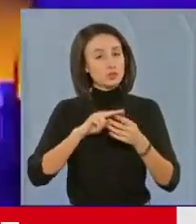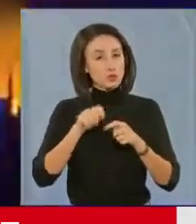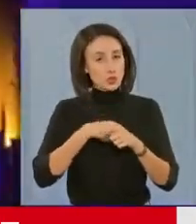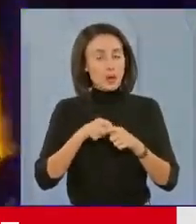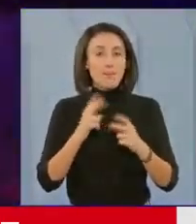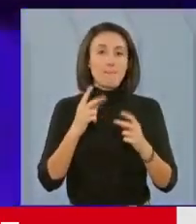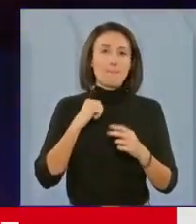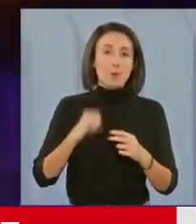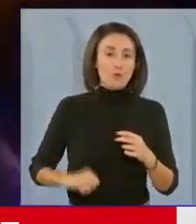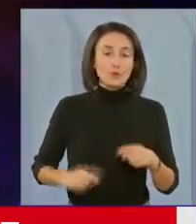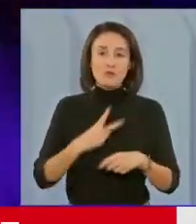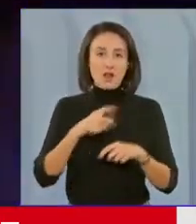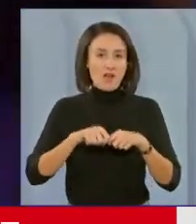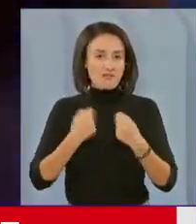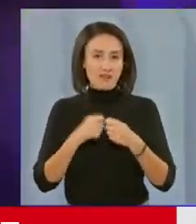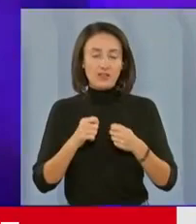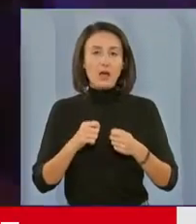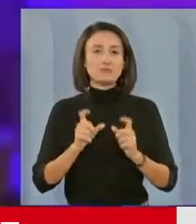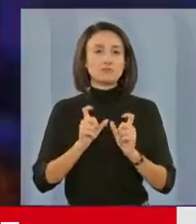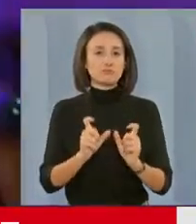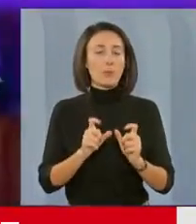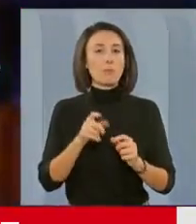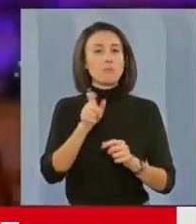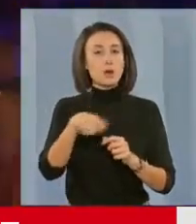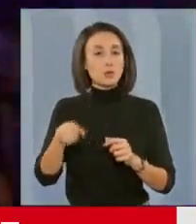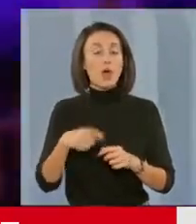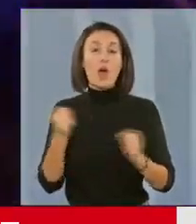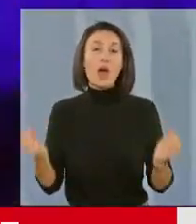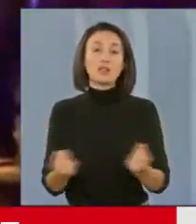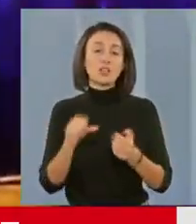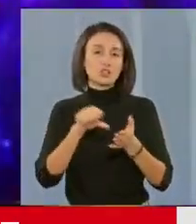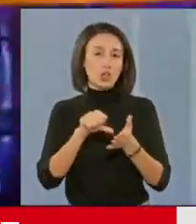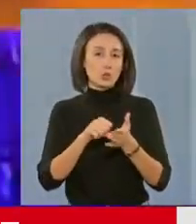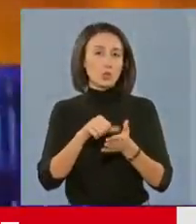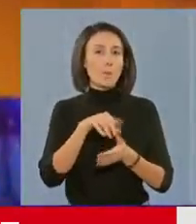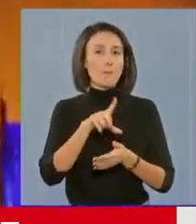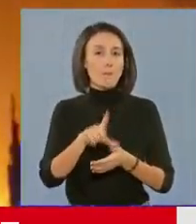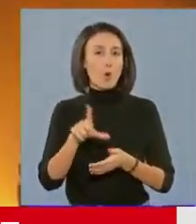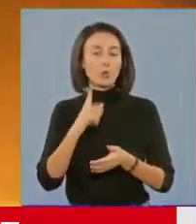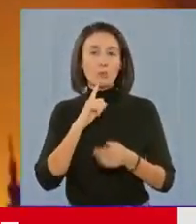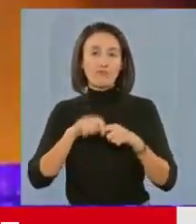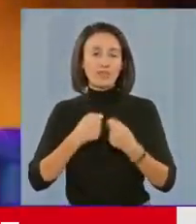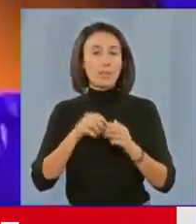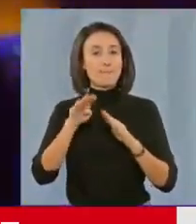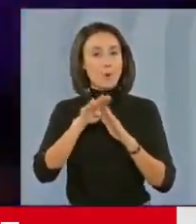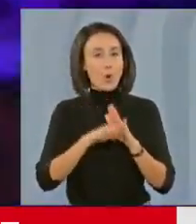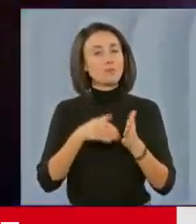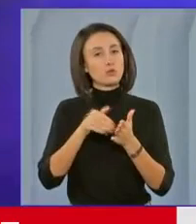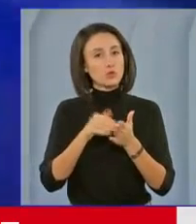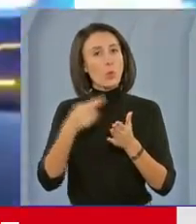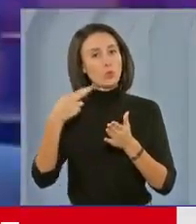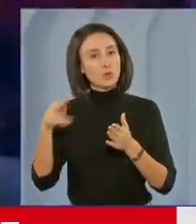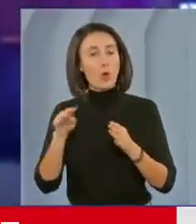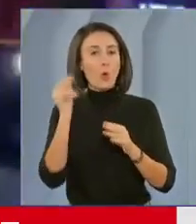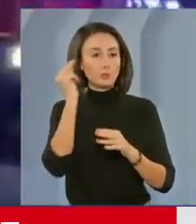mod profesionist, fără a afecta securitatea clienților. Activitatea centrului comercial nu a fost afectată, iar programul de funcționare a continuat în